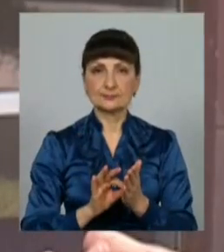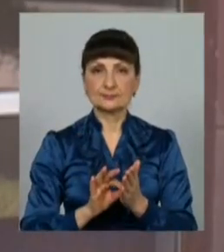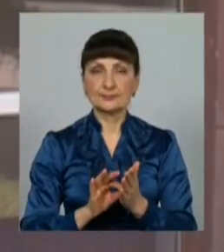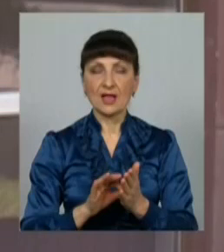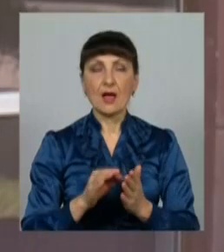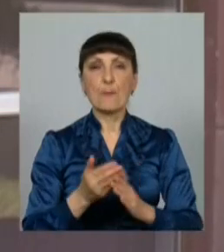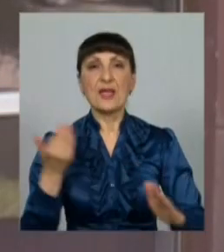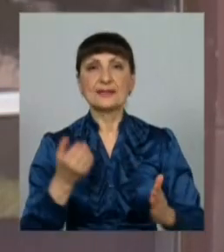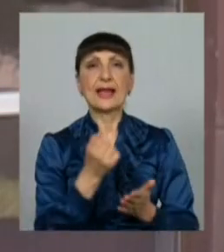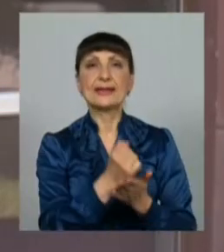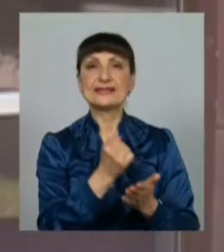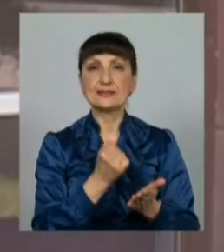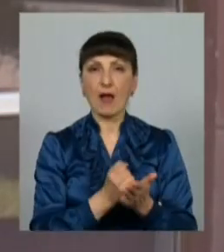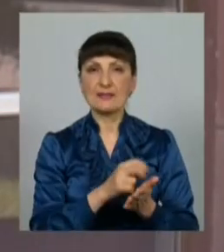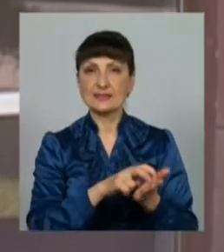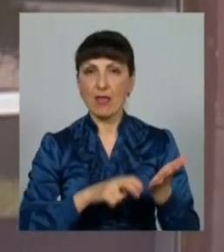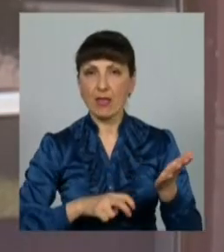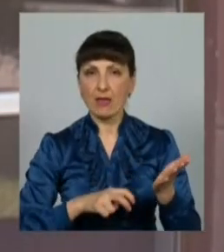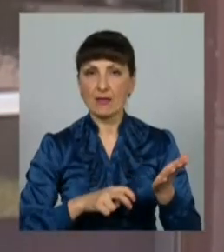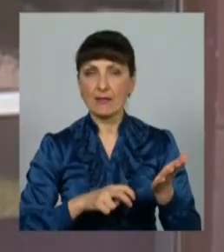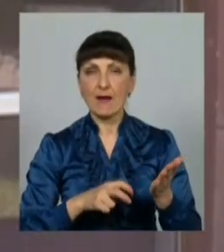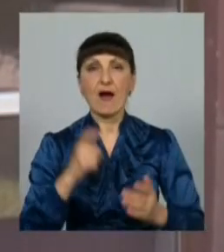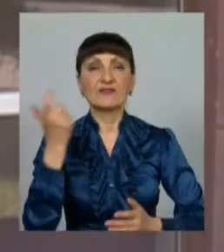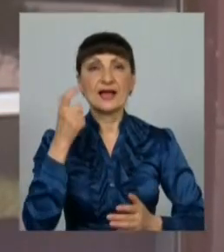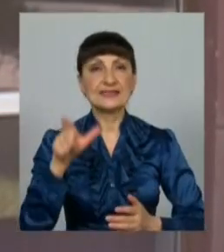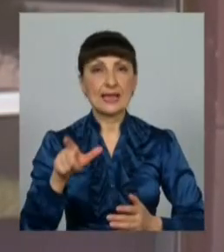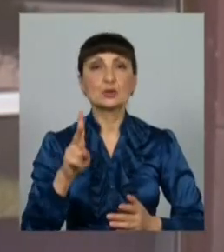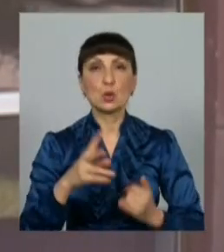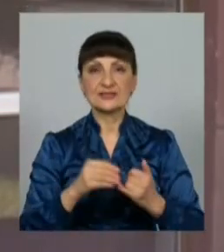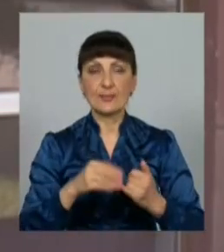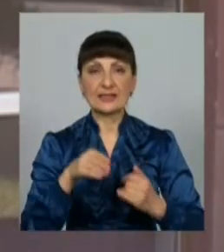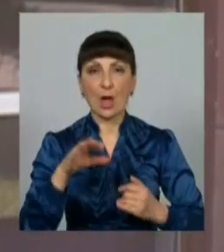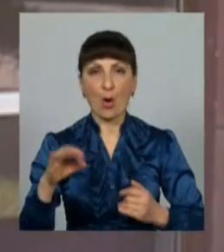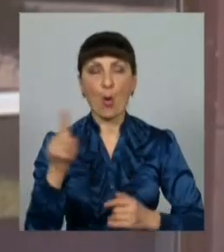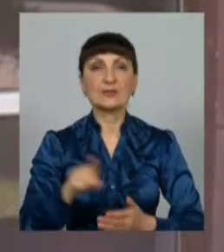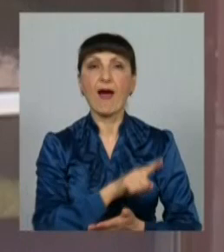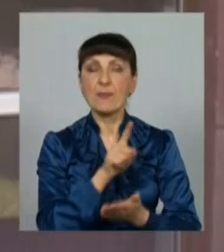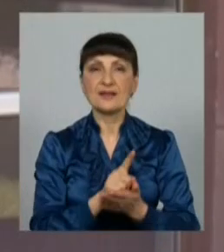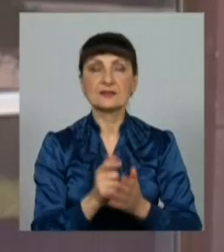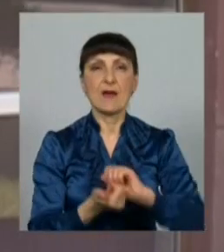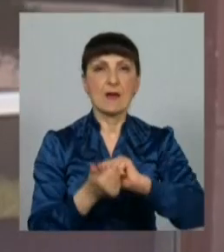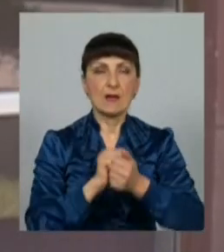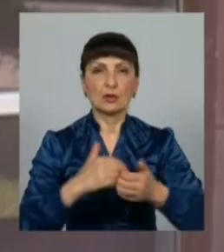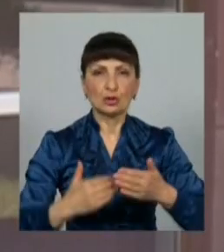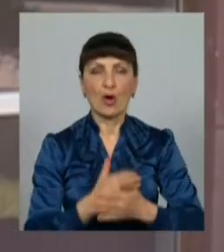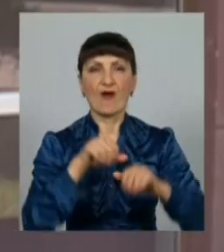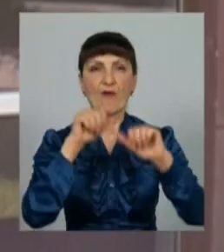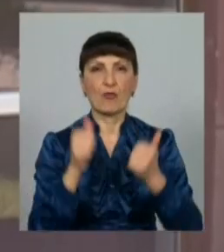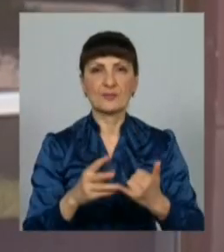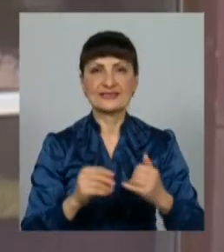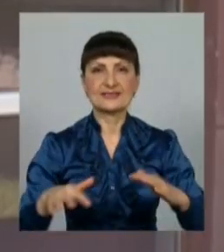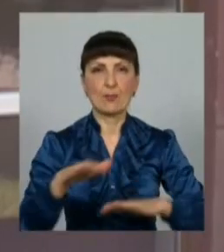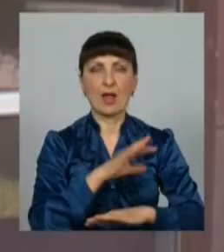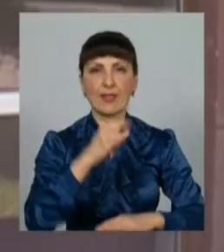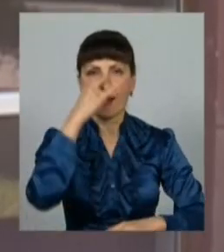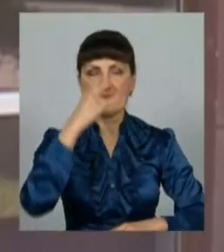регистрацией владелец земельного участка tool он обязан переоформить земельный участок а